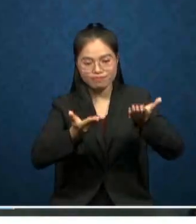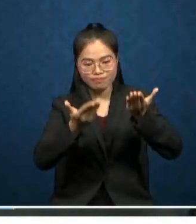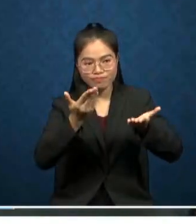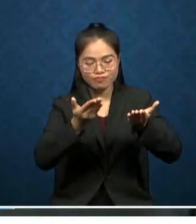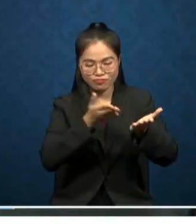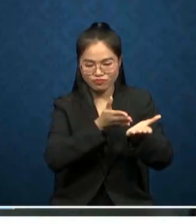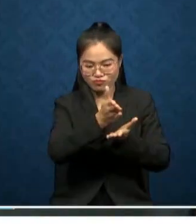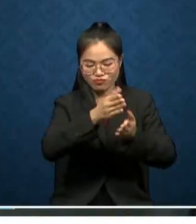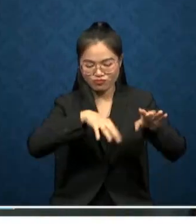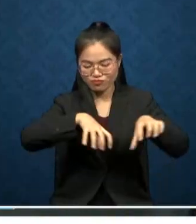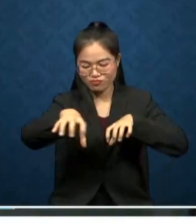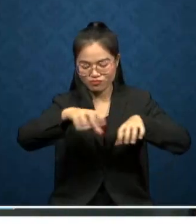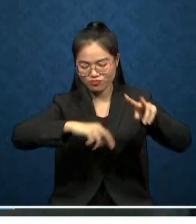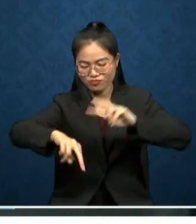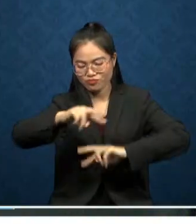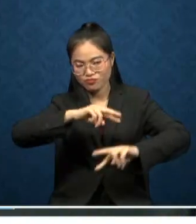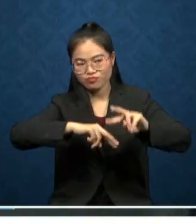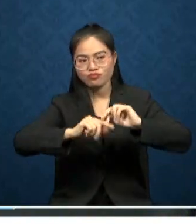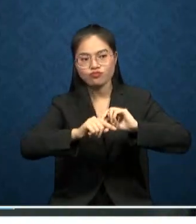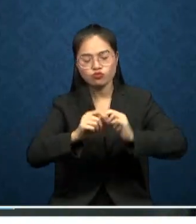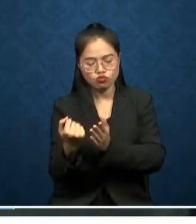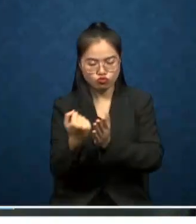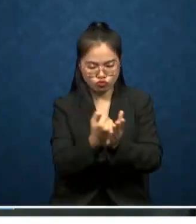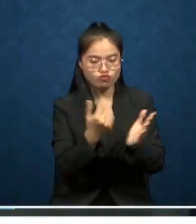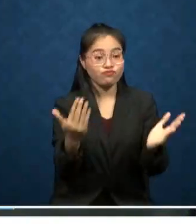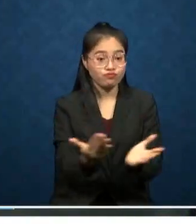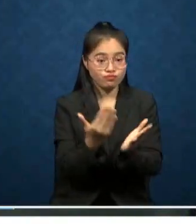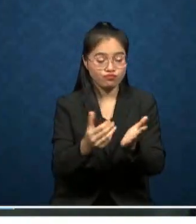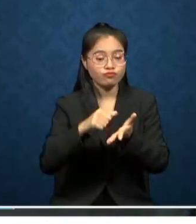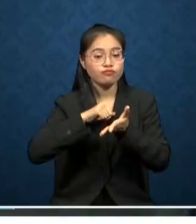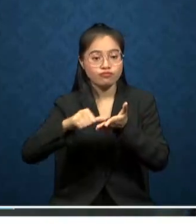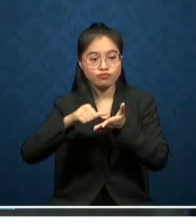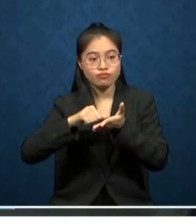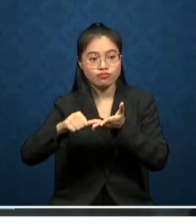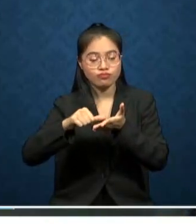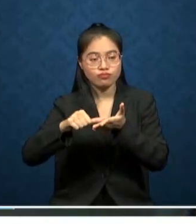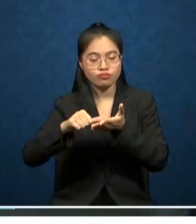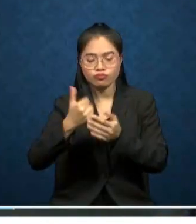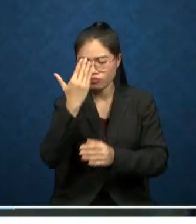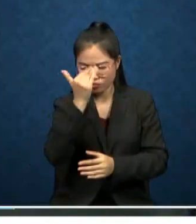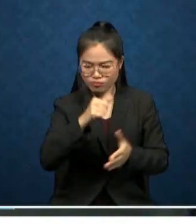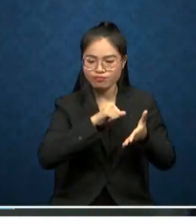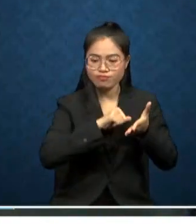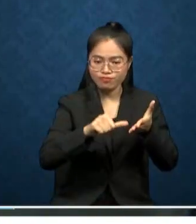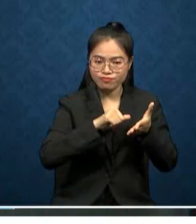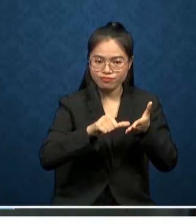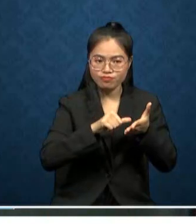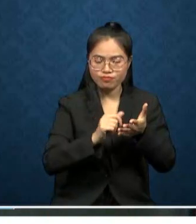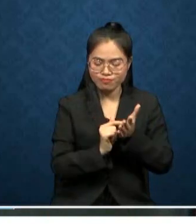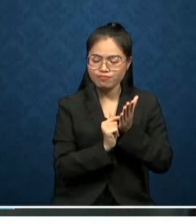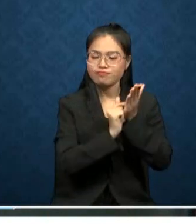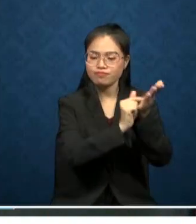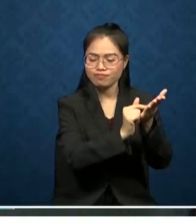ฝ่ายบริหารในการที่จะเร่งรัดแก้ไขเพราะการแก้ไขโดยที่ผมเสนอ